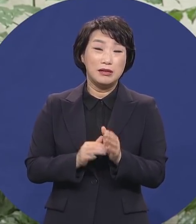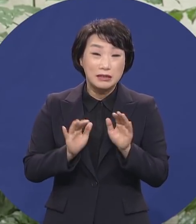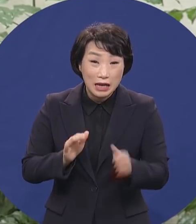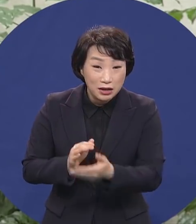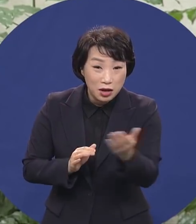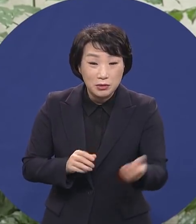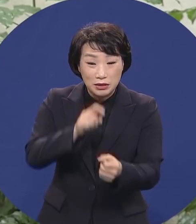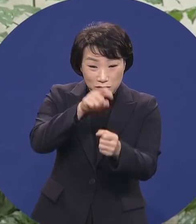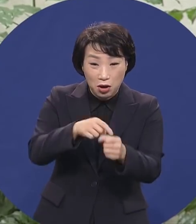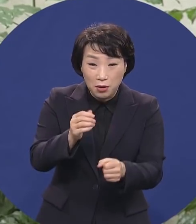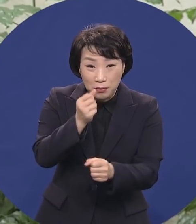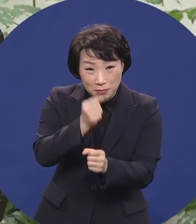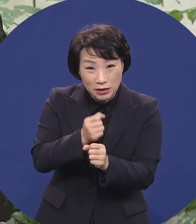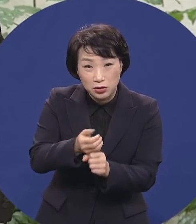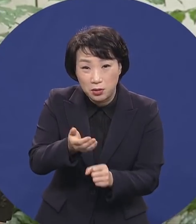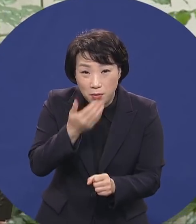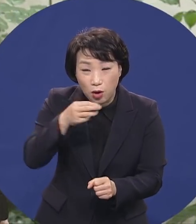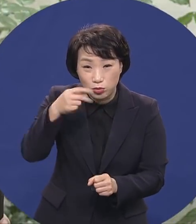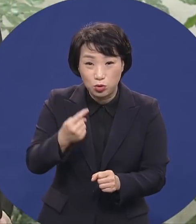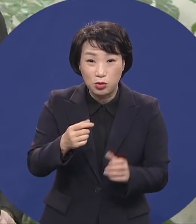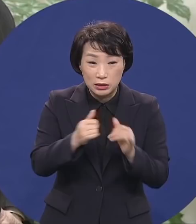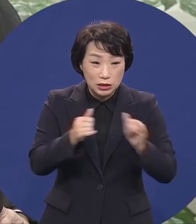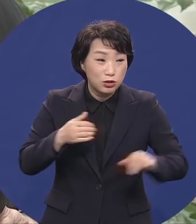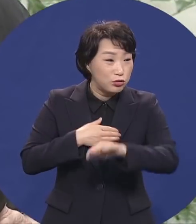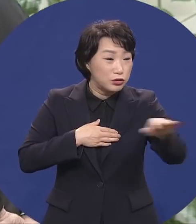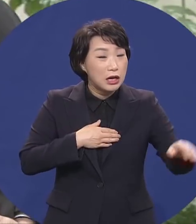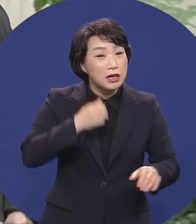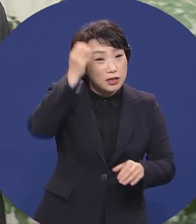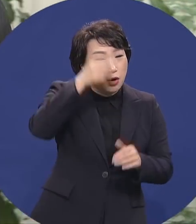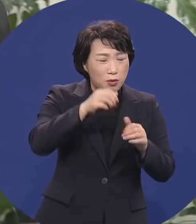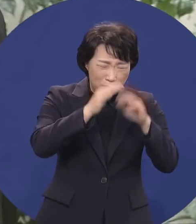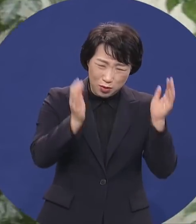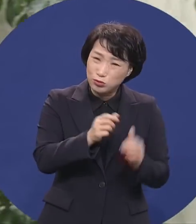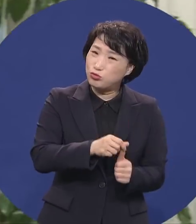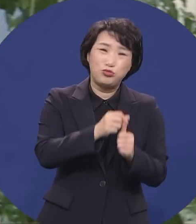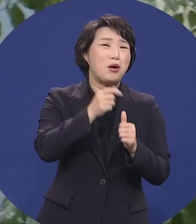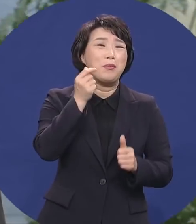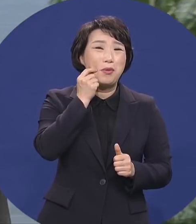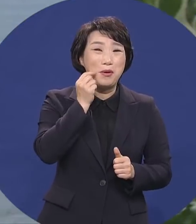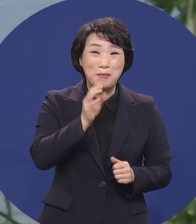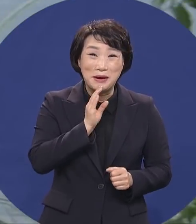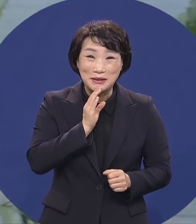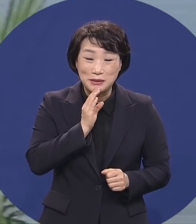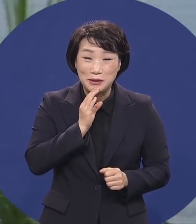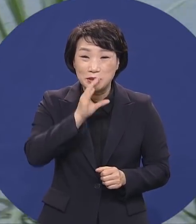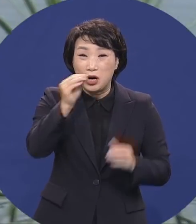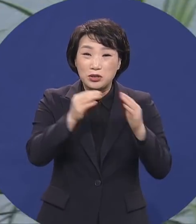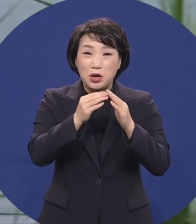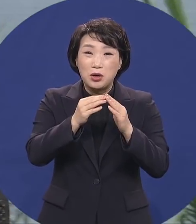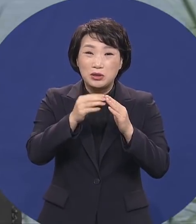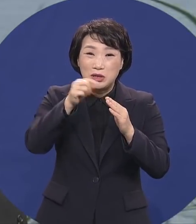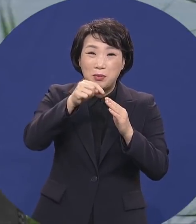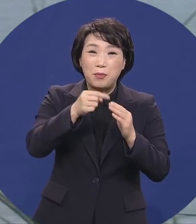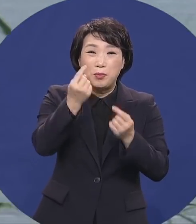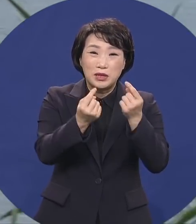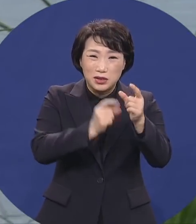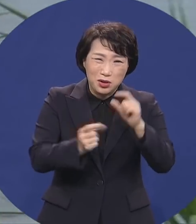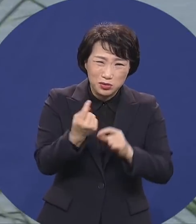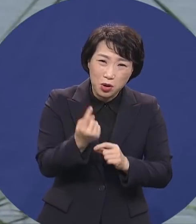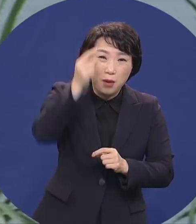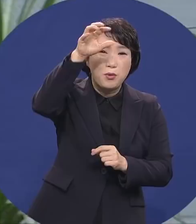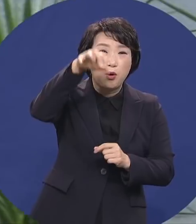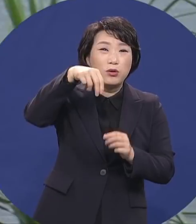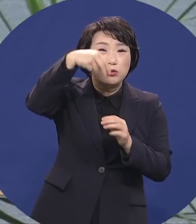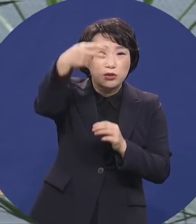떡을 만들어 먹어도 인류의 영혼이 살 수 없고, 성전 꼭대기보다 더 높은 곳에서 떨어져서